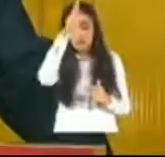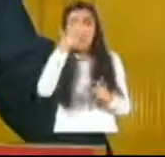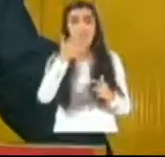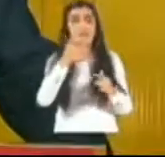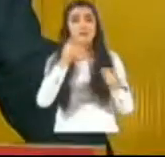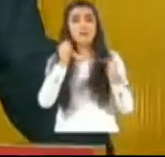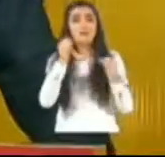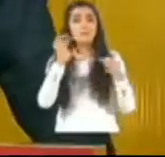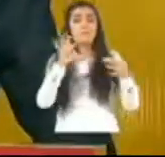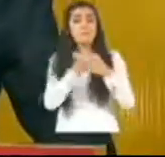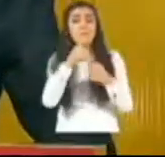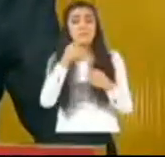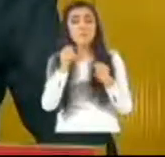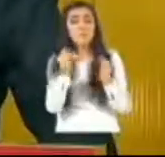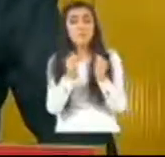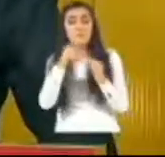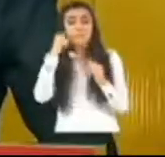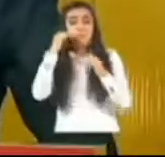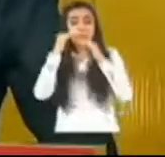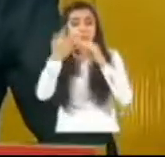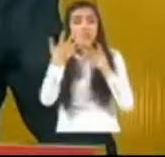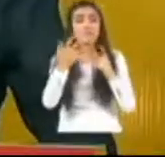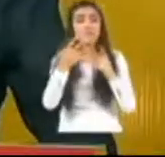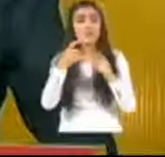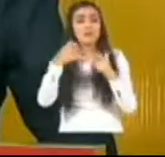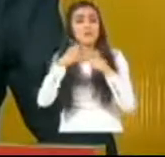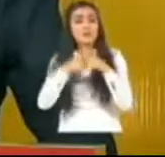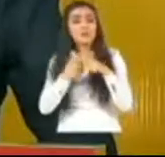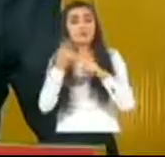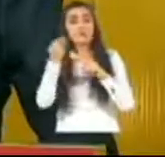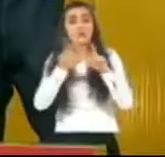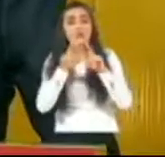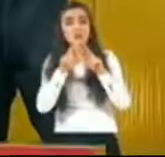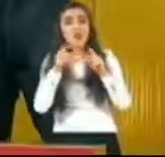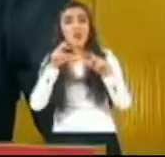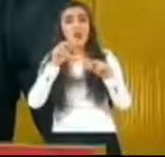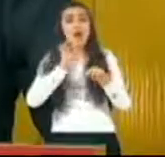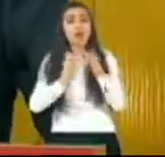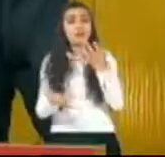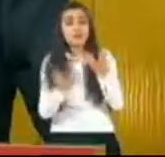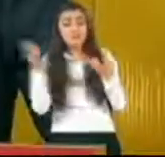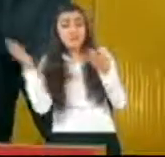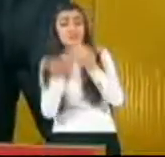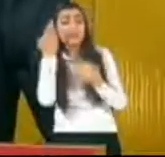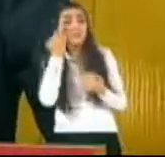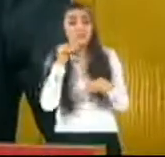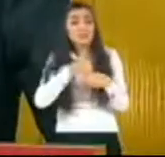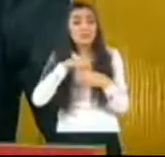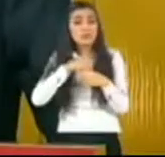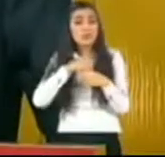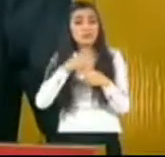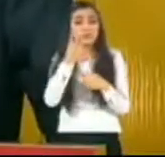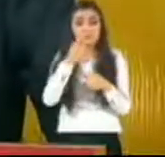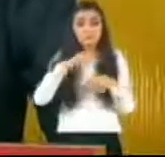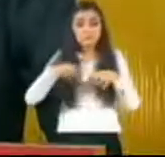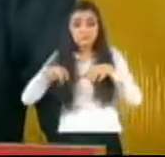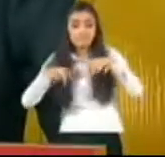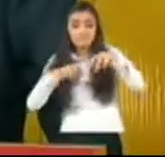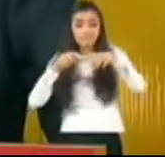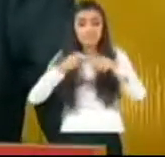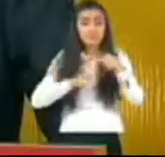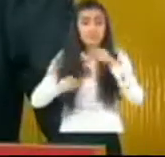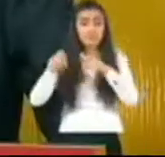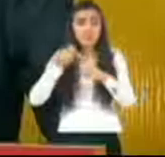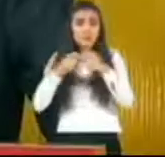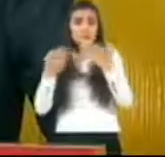Birleşmiş Milletler, muhalefet ve rejim heyetleri ateşkesi izlemek için üçlü mekanizma